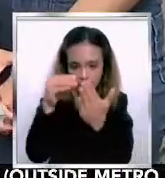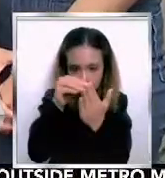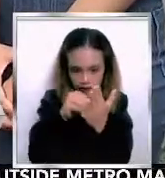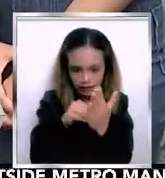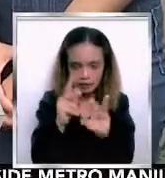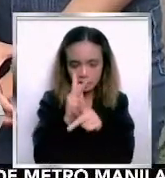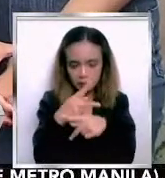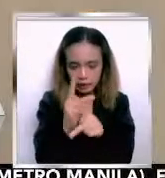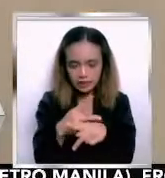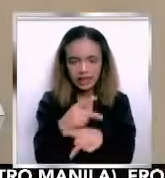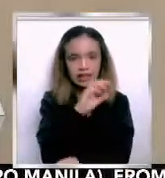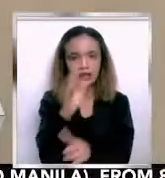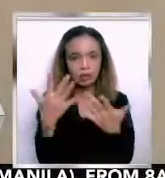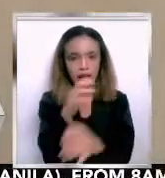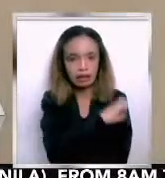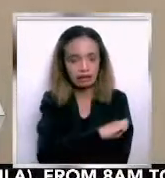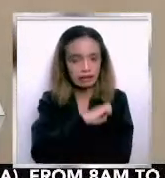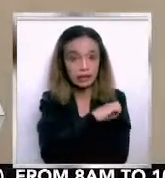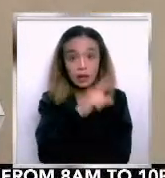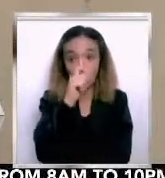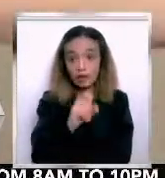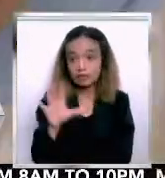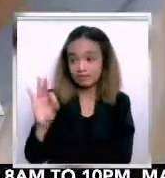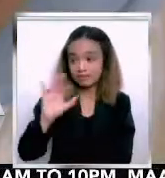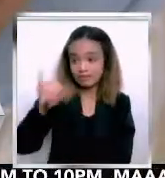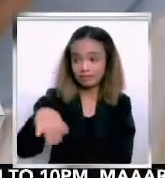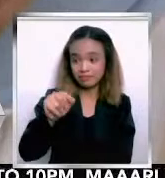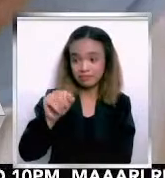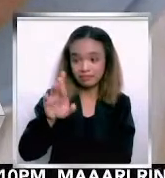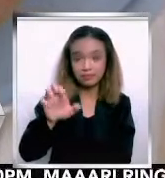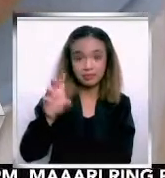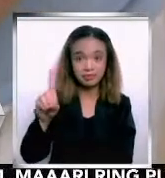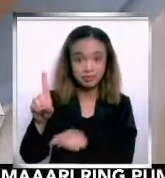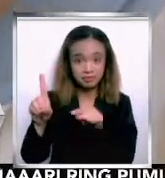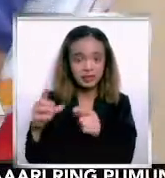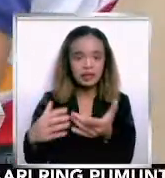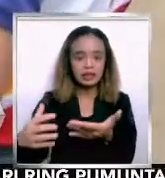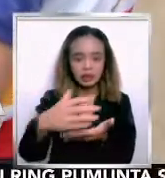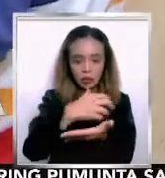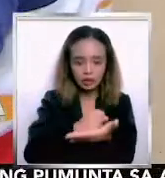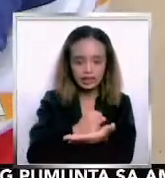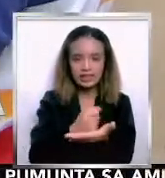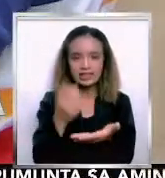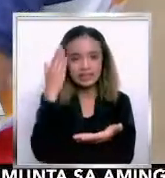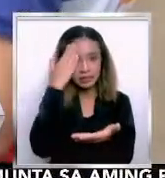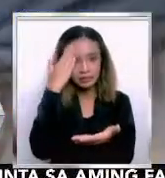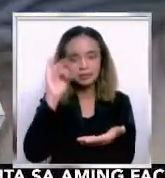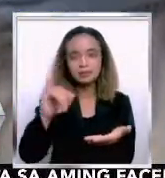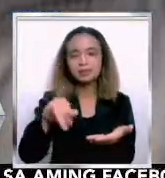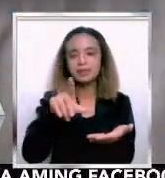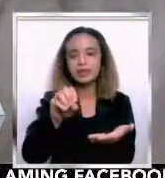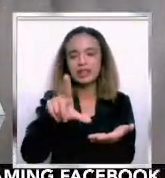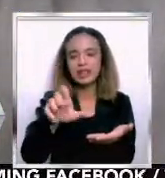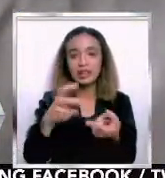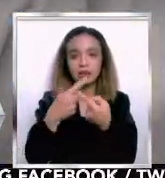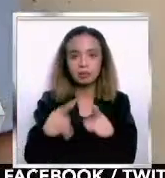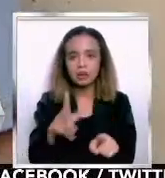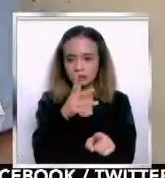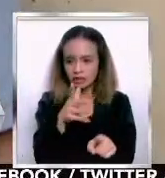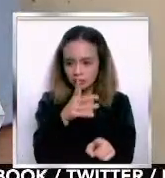Ang 9 na taong gulang na si Jared Ezekiel Villamero nangongolekta ng mga jolen pero nang malaman ng kanyang ina na toxic